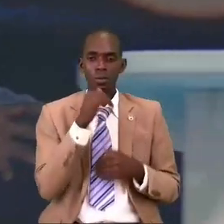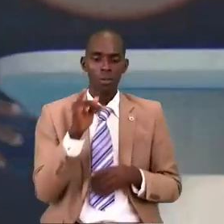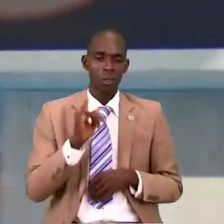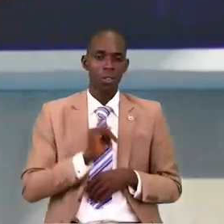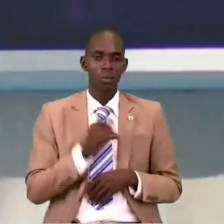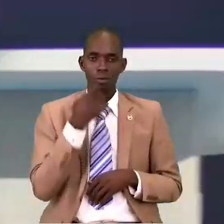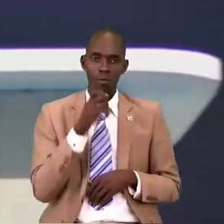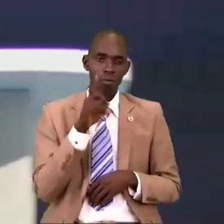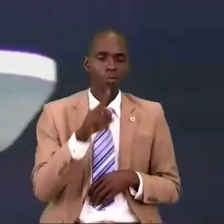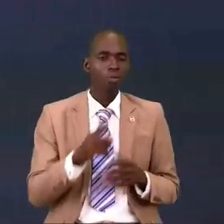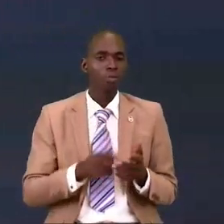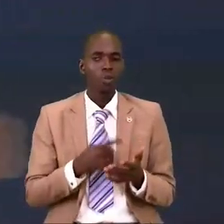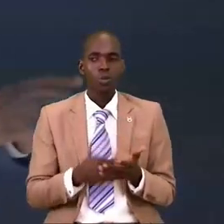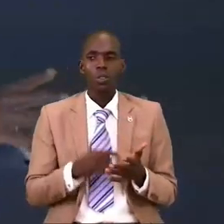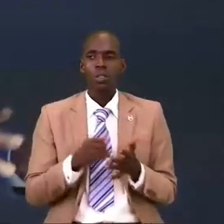personne ne travaille seul.